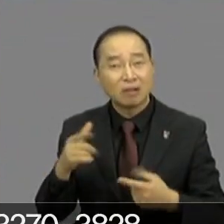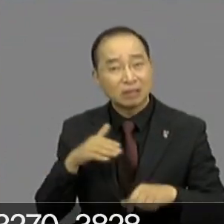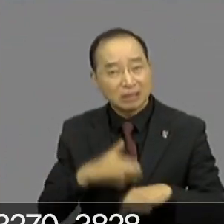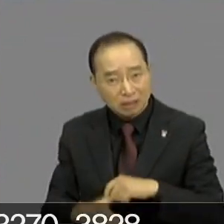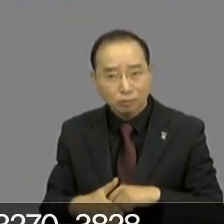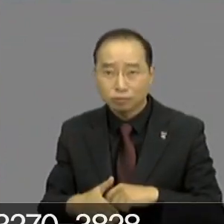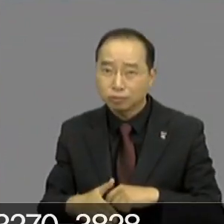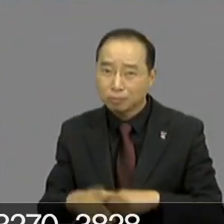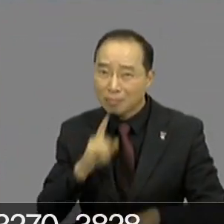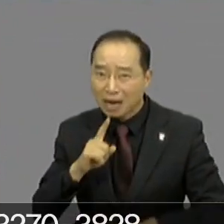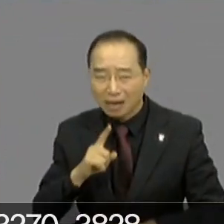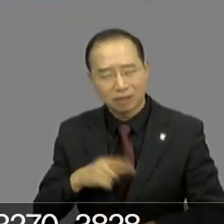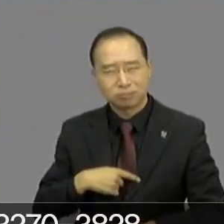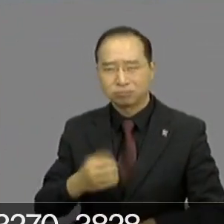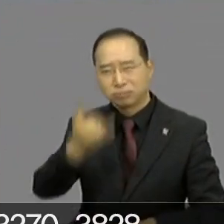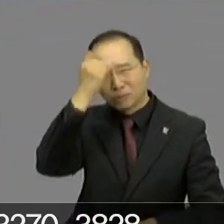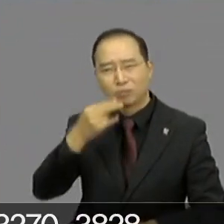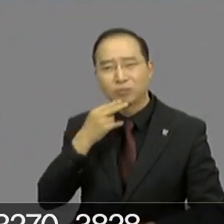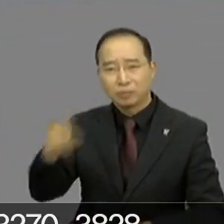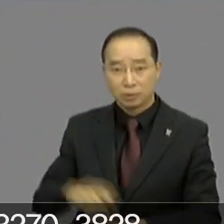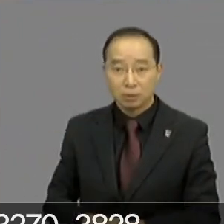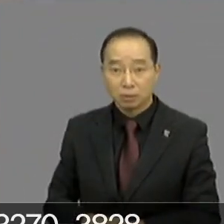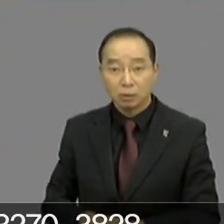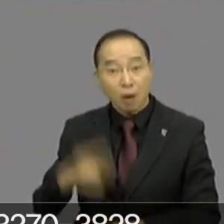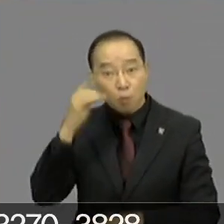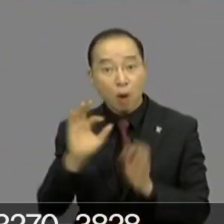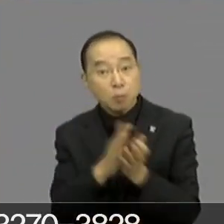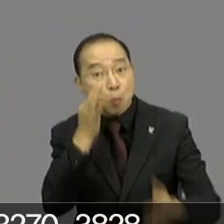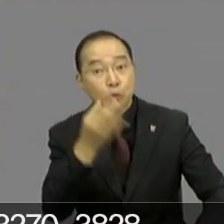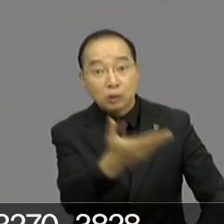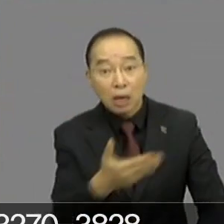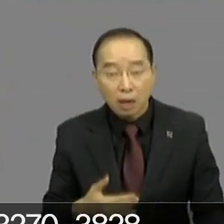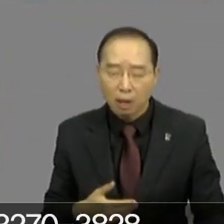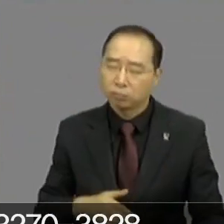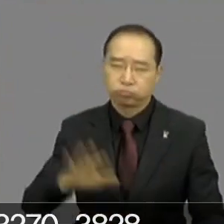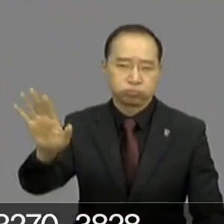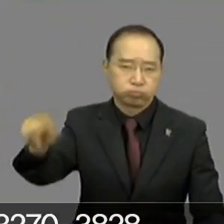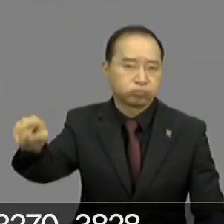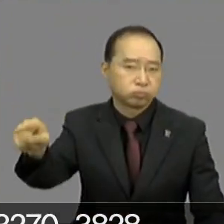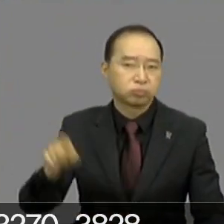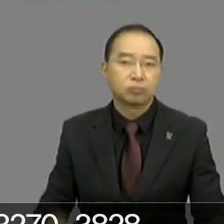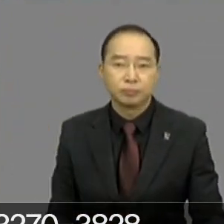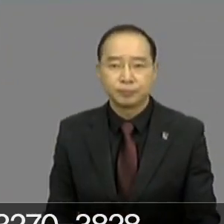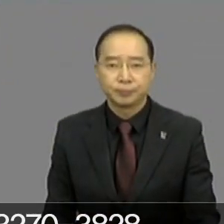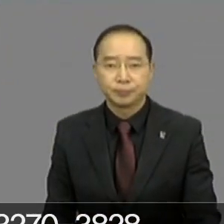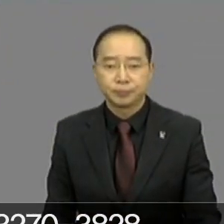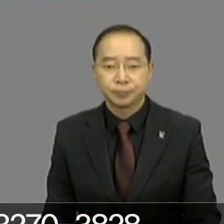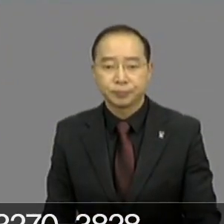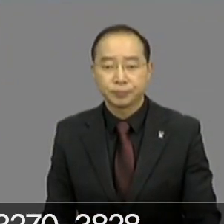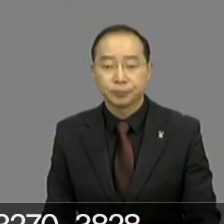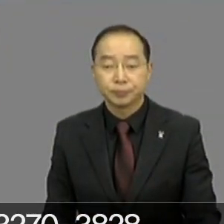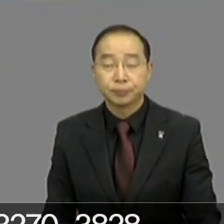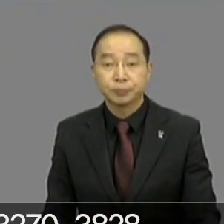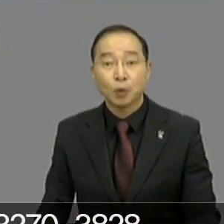저는 예 업체가 되고 보여드릴 거에요 그가 생각합니다 4 4 5초 나왔는데요 이렇게 마무리